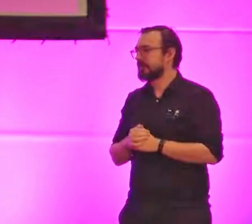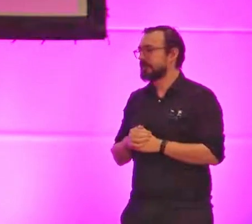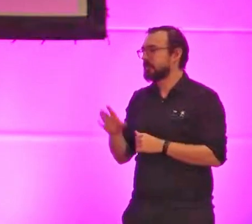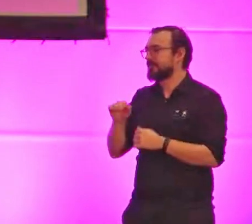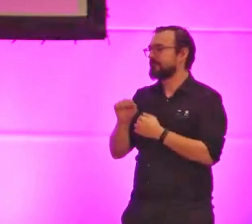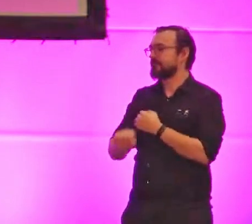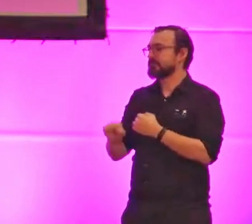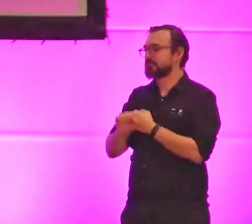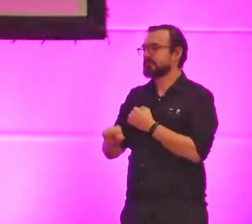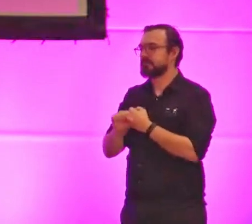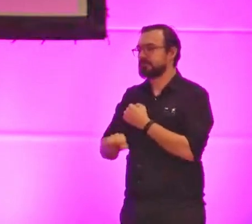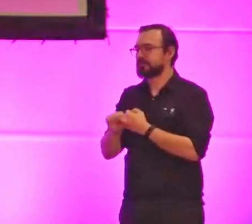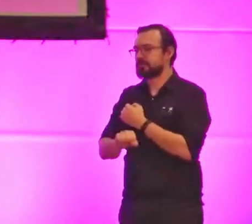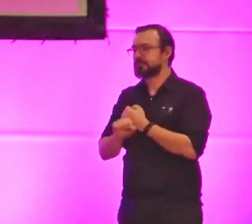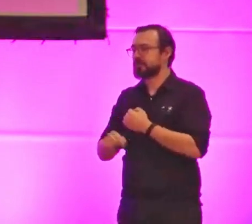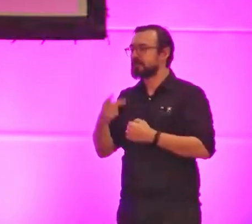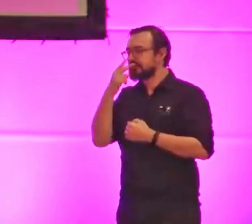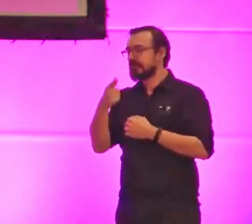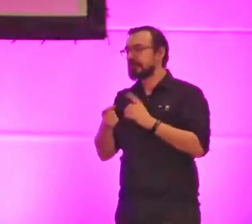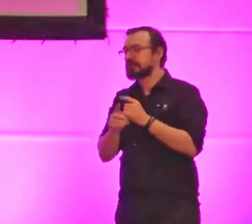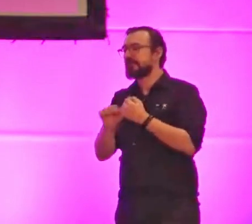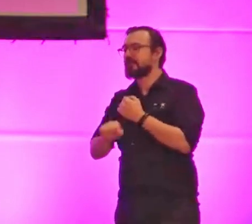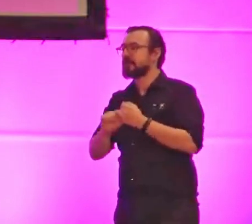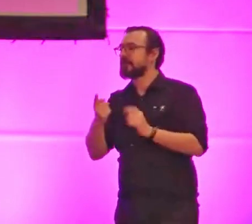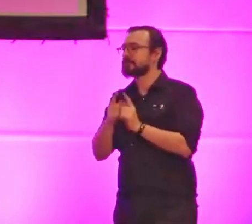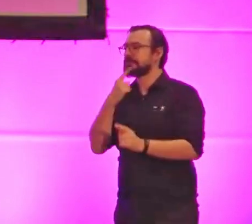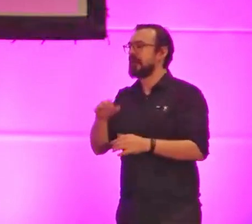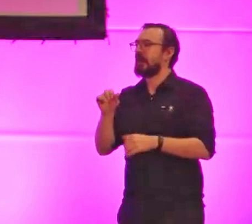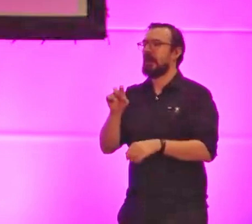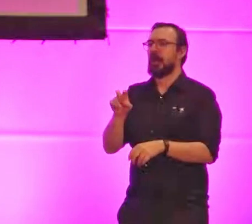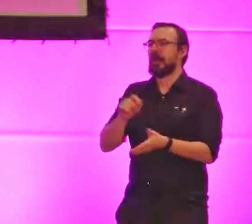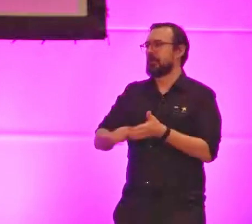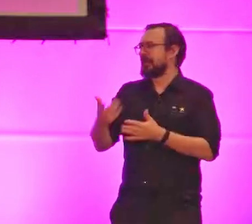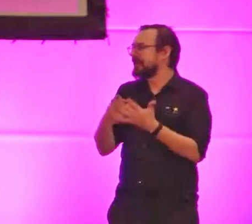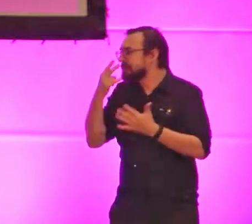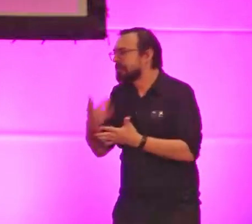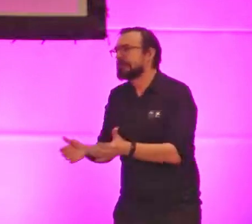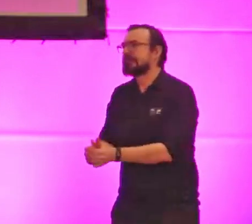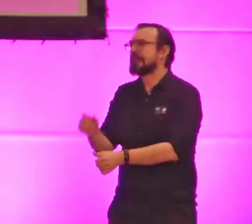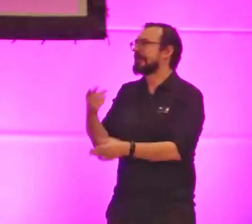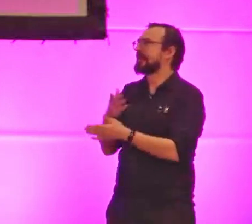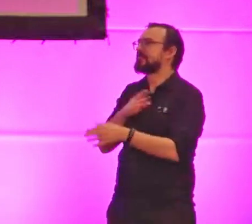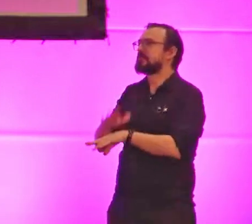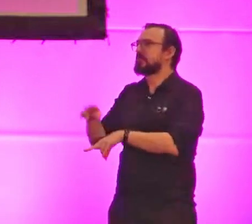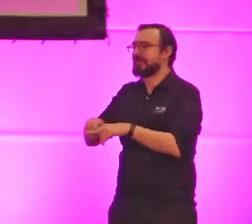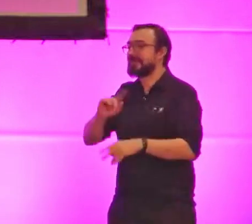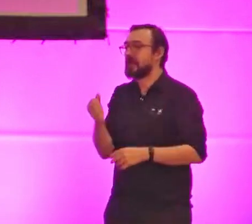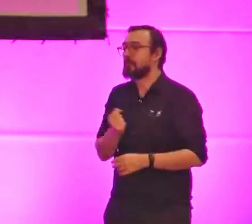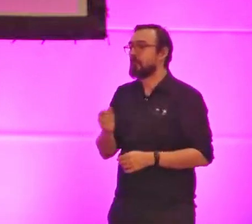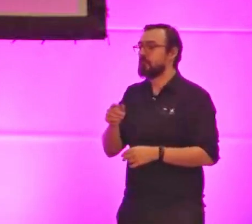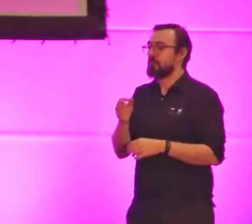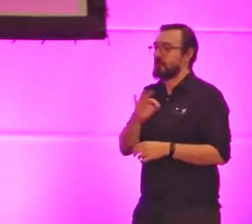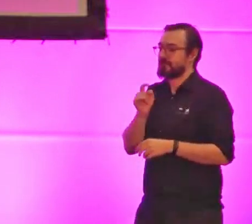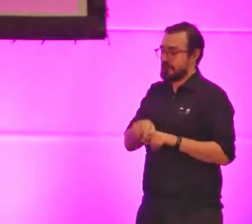försvaret som kommer, vi vet ungefär vad de kommer säga. De kommer säga att de här rapporterna var, ingen såg någonting, ingen var på plats. Sen kommer ju då brottsoffren att